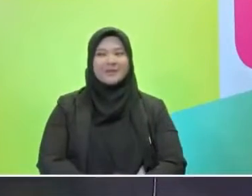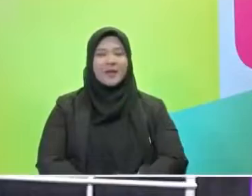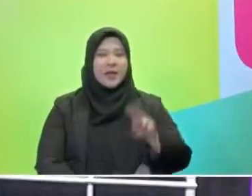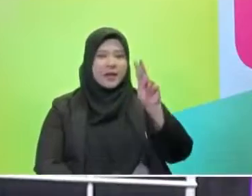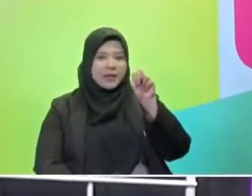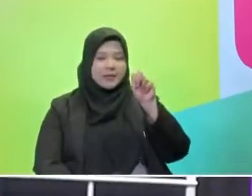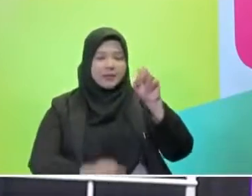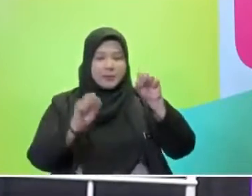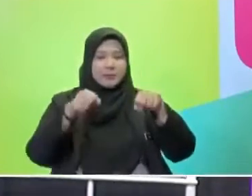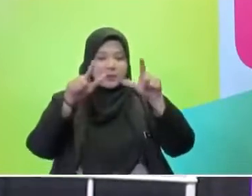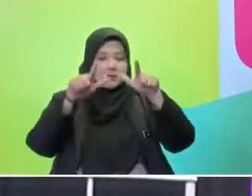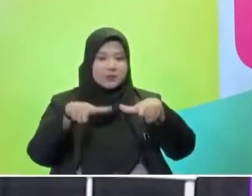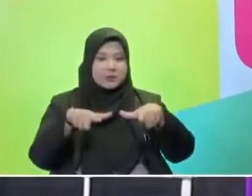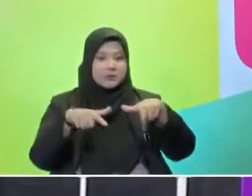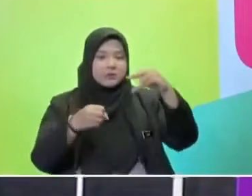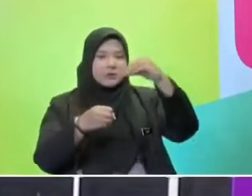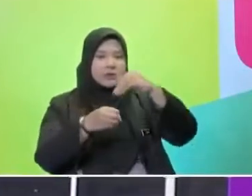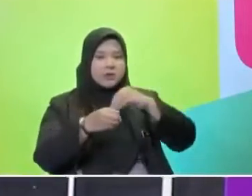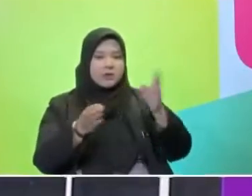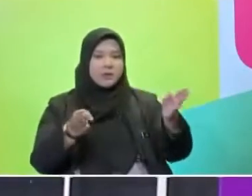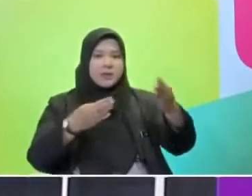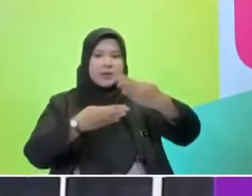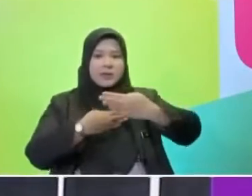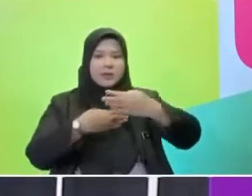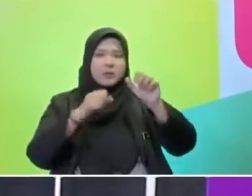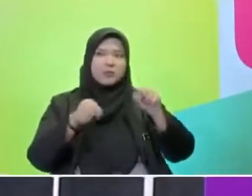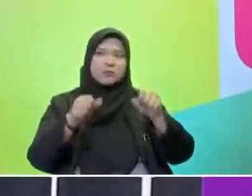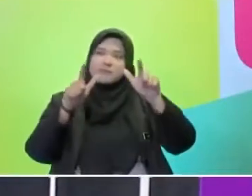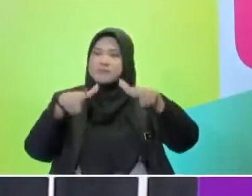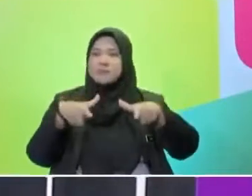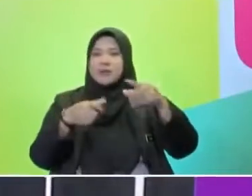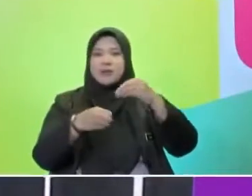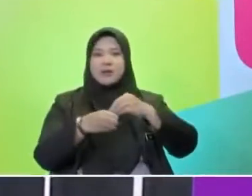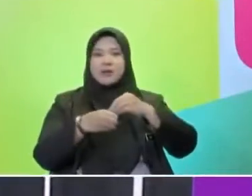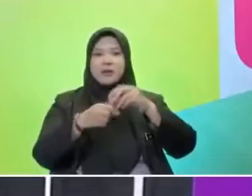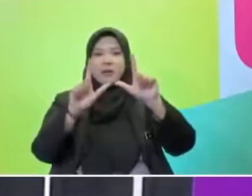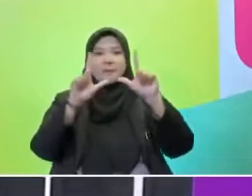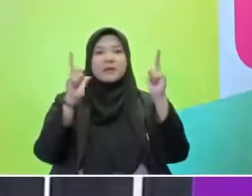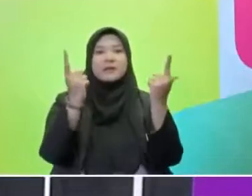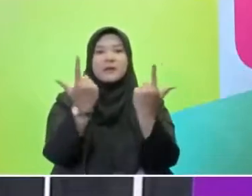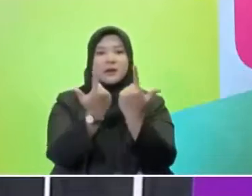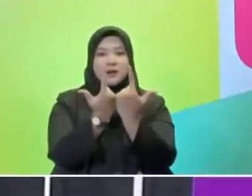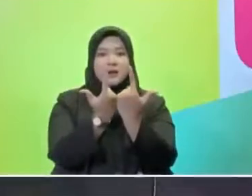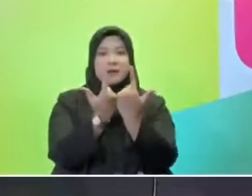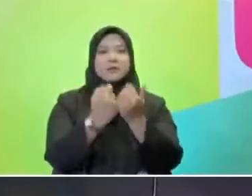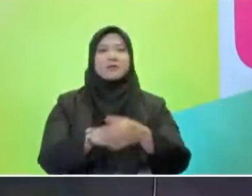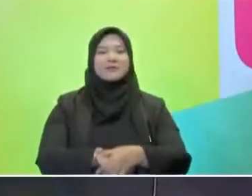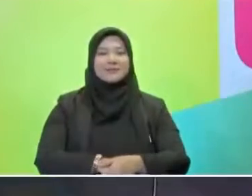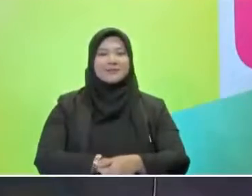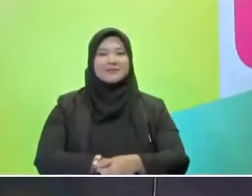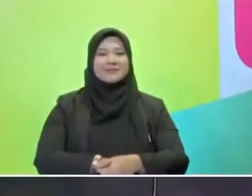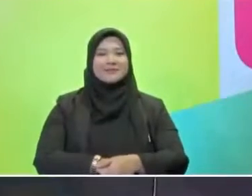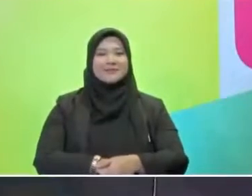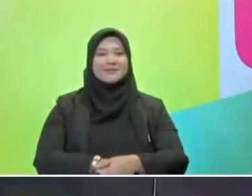baru Cina. Okay. Saya nak buat jugalah perayaan lain cikgu. Wah, sekarang kita dah belajarlah tentang perayaan-perayaan utama